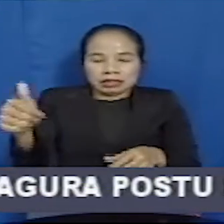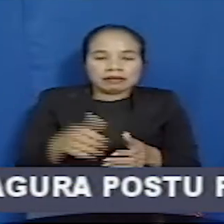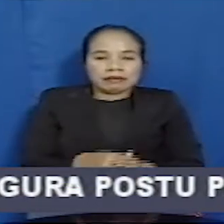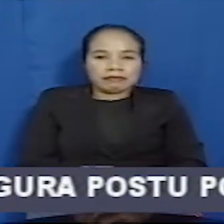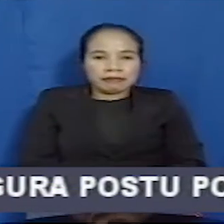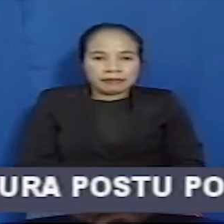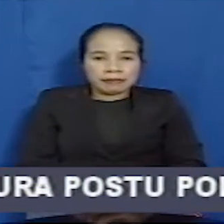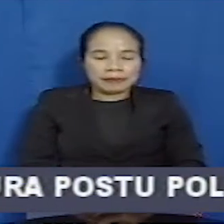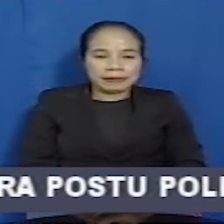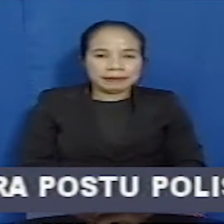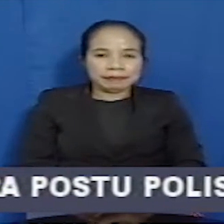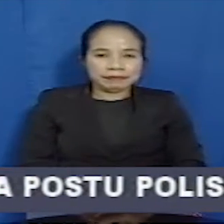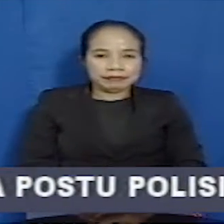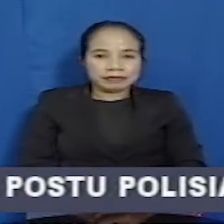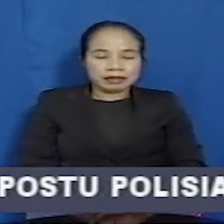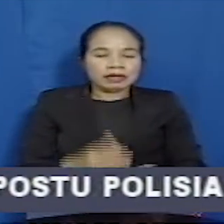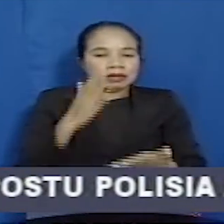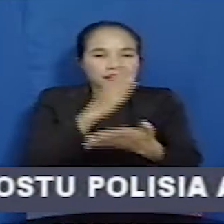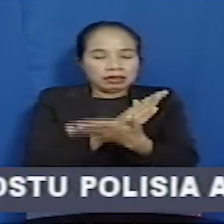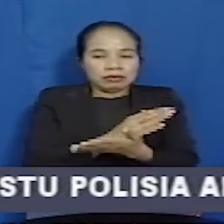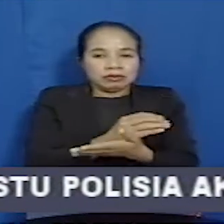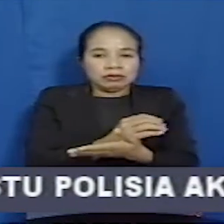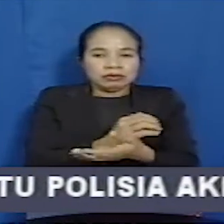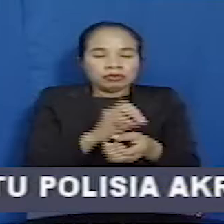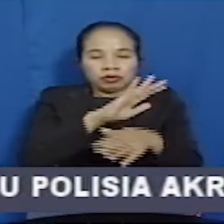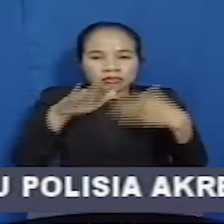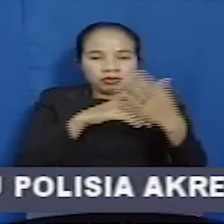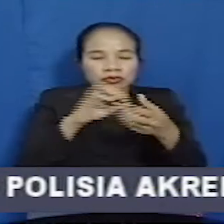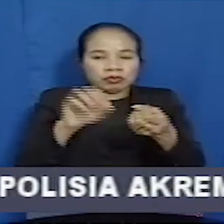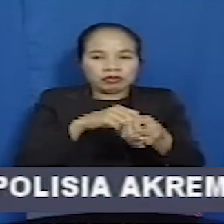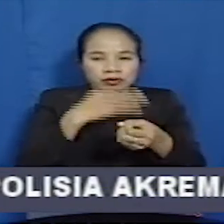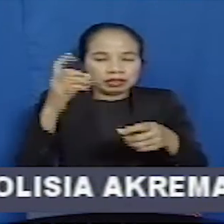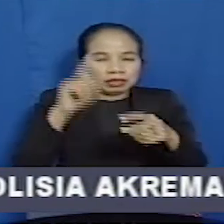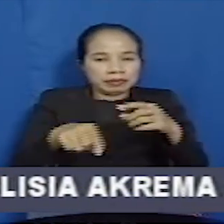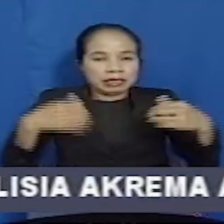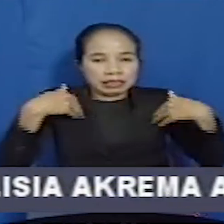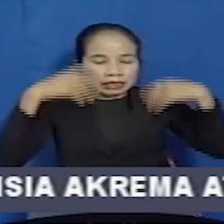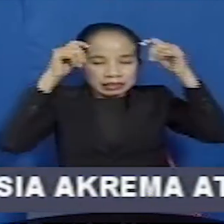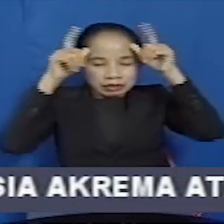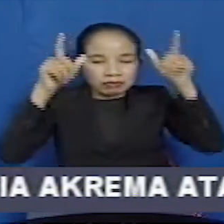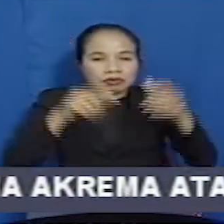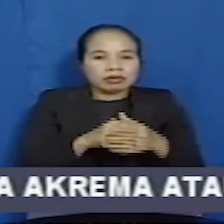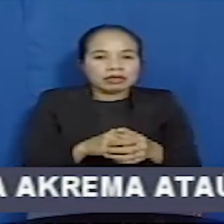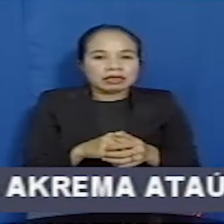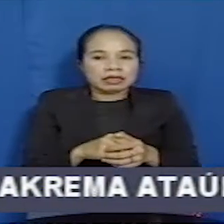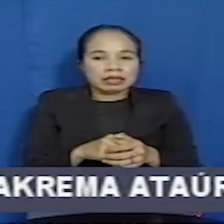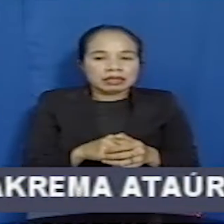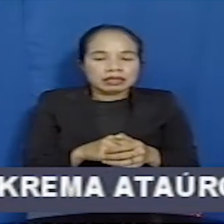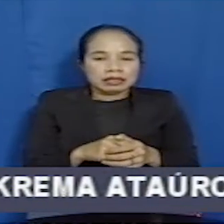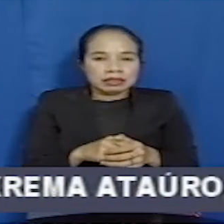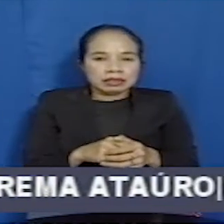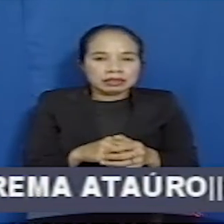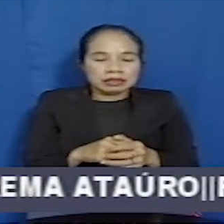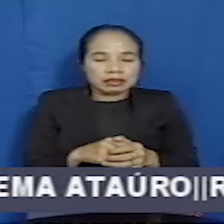idagnian. Combate total ne atau halakon total COVID ne ne lali ke Timor ya irai barang mesti awal ada saja. Sira den